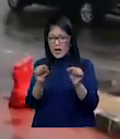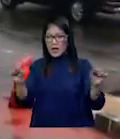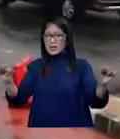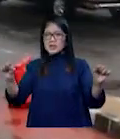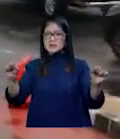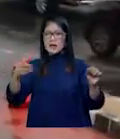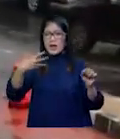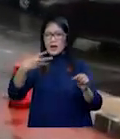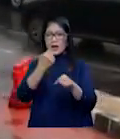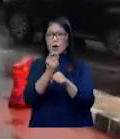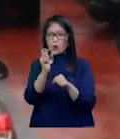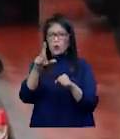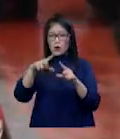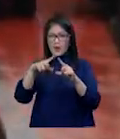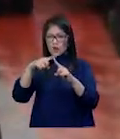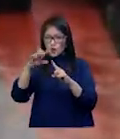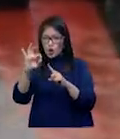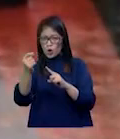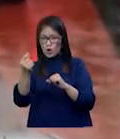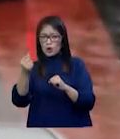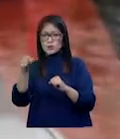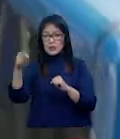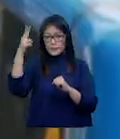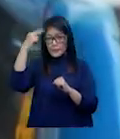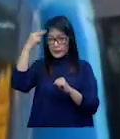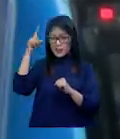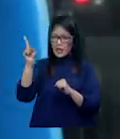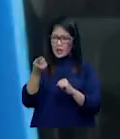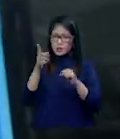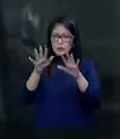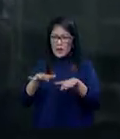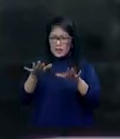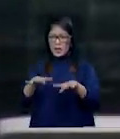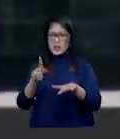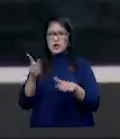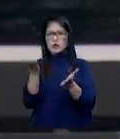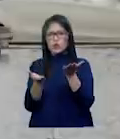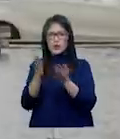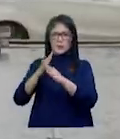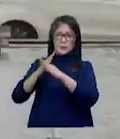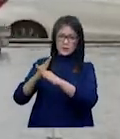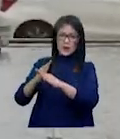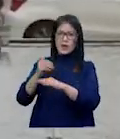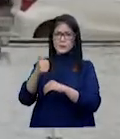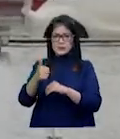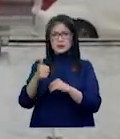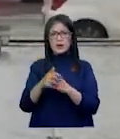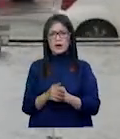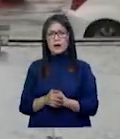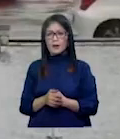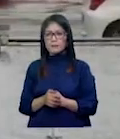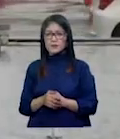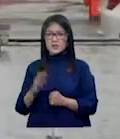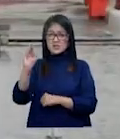Mengantisipasi dampak cuaca ekstrim, pemerintah di wilayah rawan diminta siaga dan melakukan langkah antisipatif. Di DKI